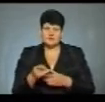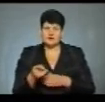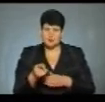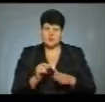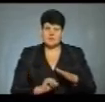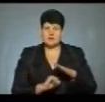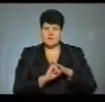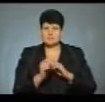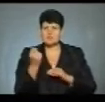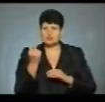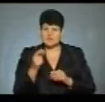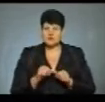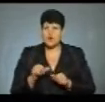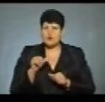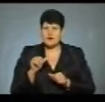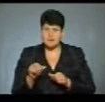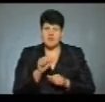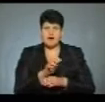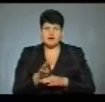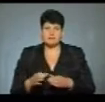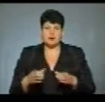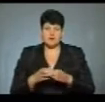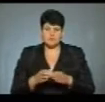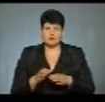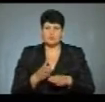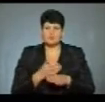базі 11-ї окремої артбригади, яку розформували у